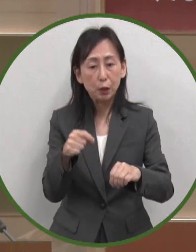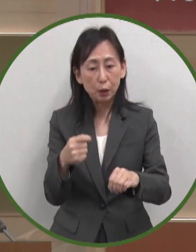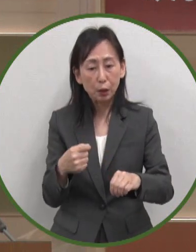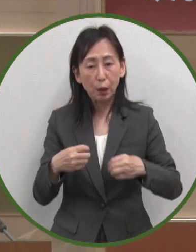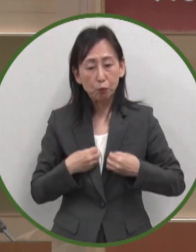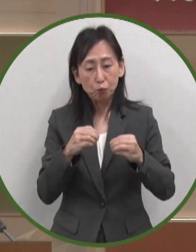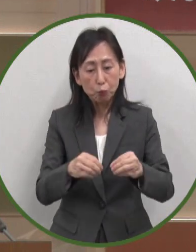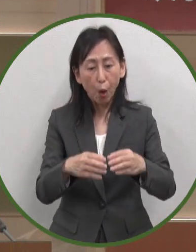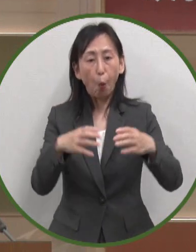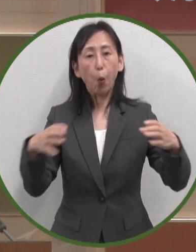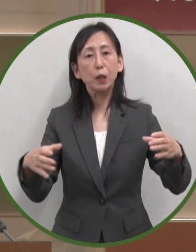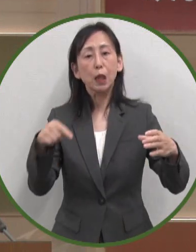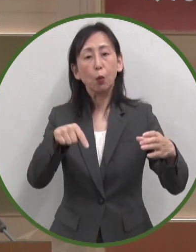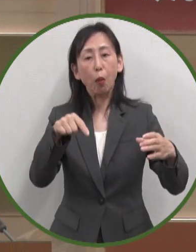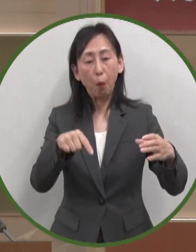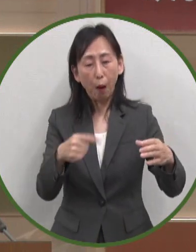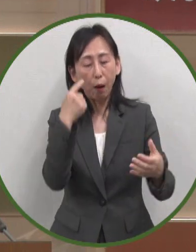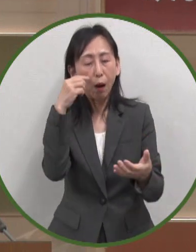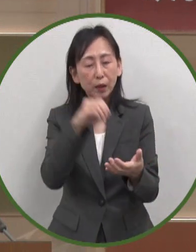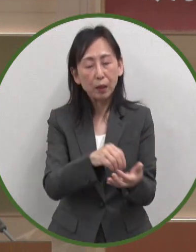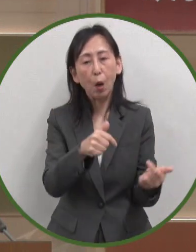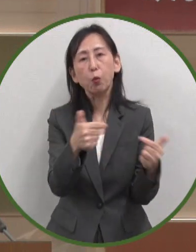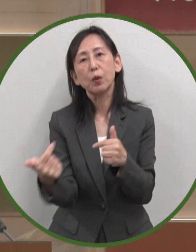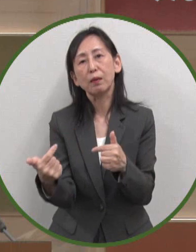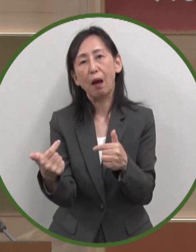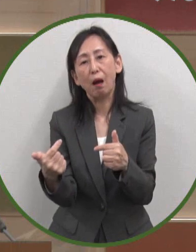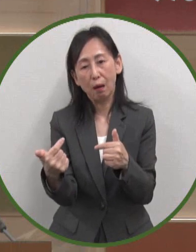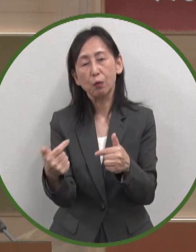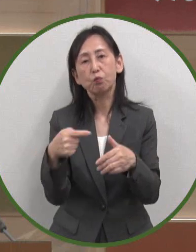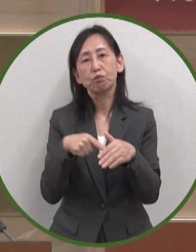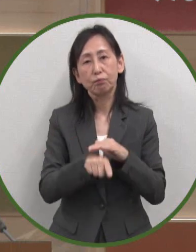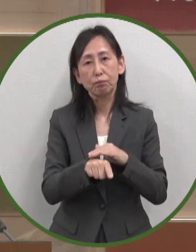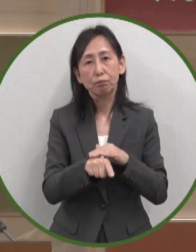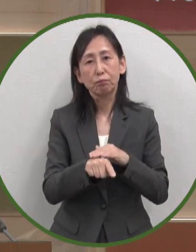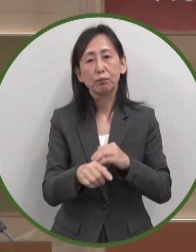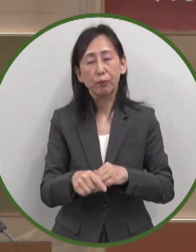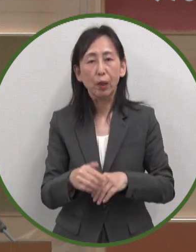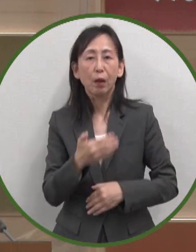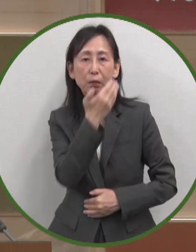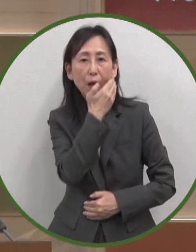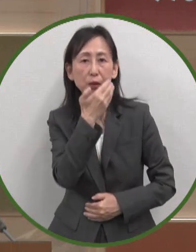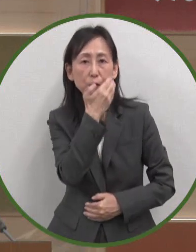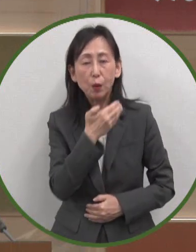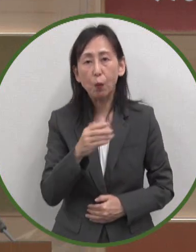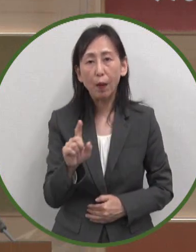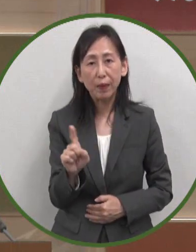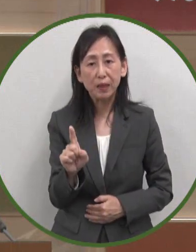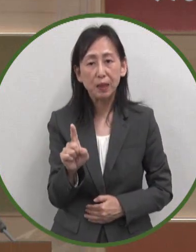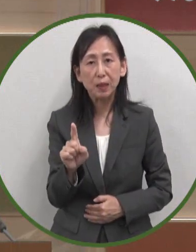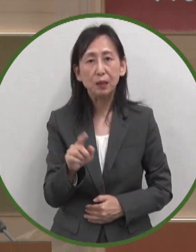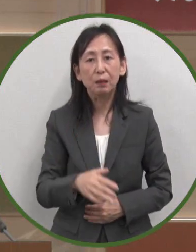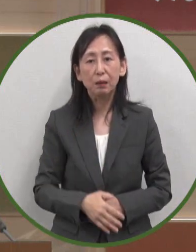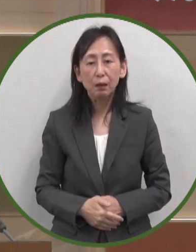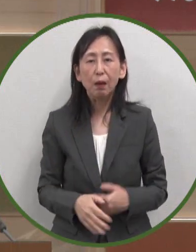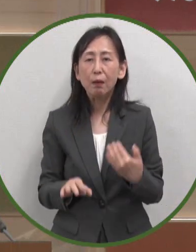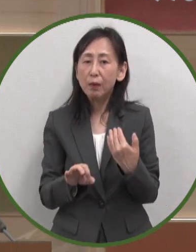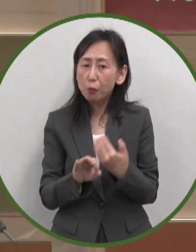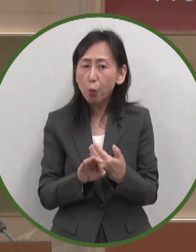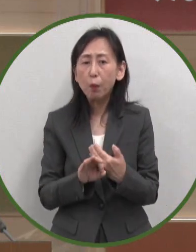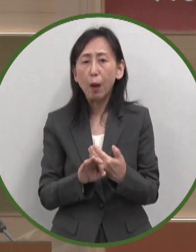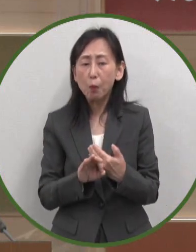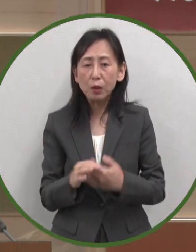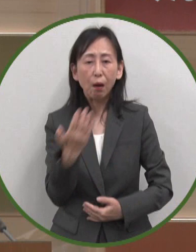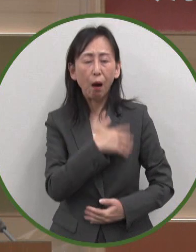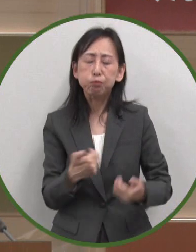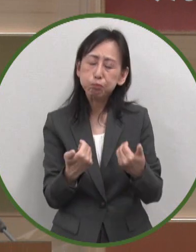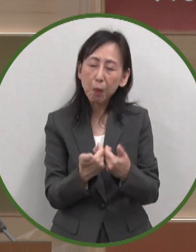のは発見が遅れるということでありますので、まず非常に大事なのは、例えば調子が悪いとかいった